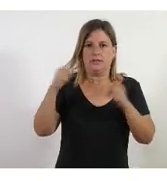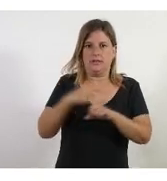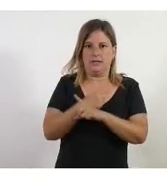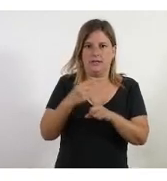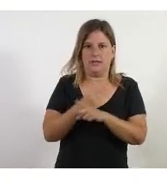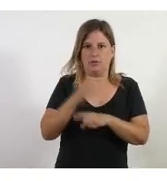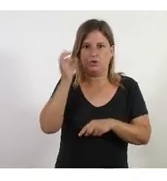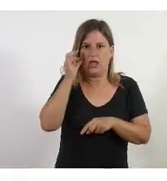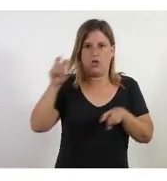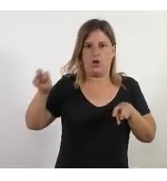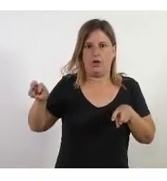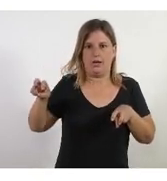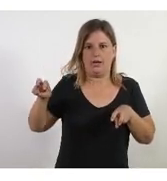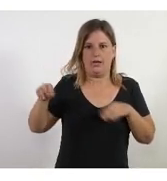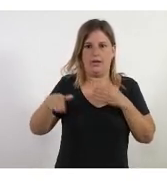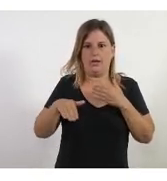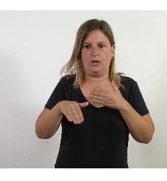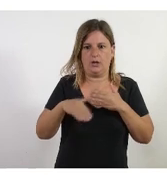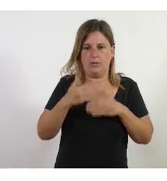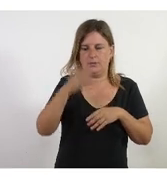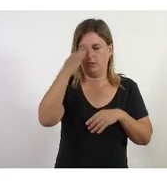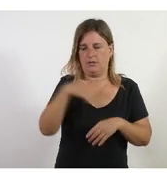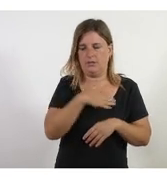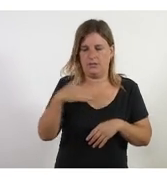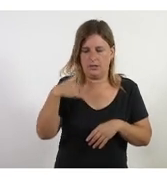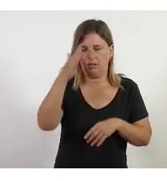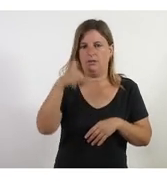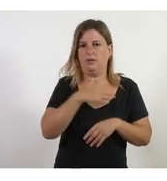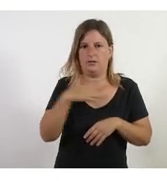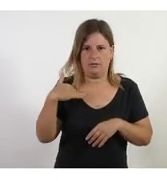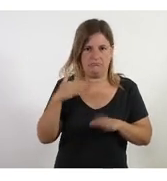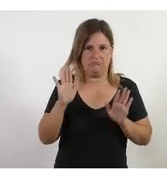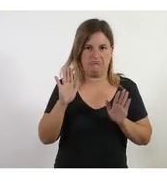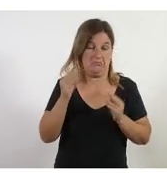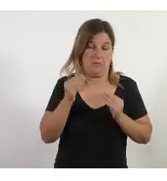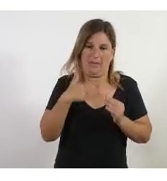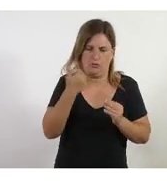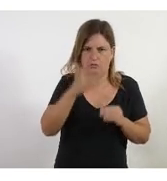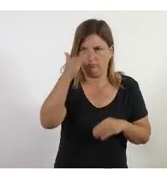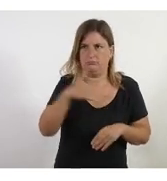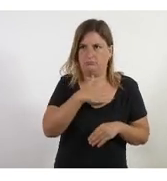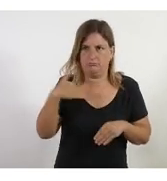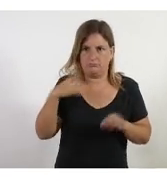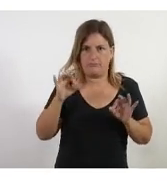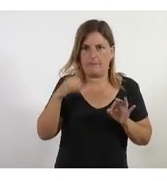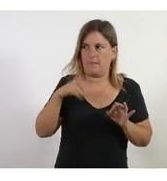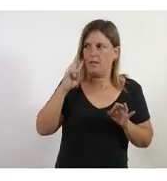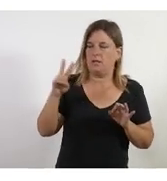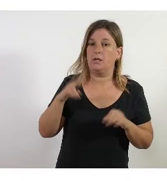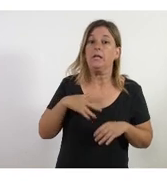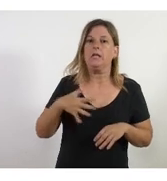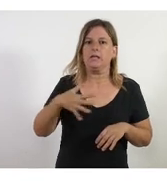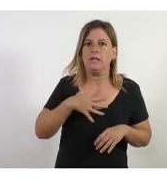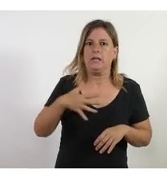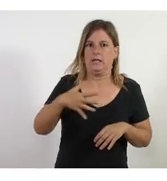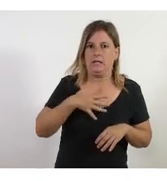Llavors la dona va començar com a sentir-se, bueno, no sé ben bé què feia. I vaig veure que començava a hiperventilar,